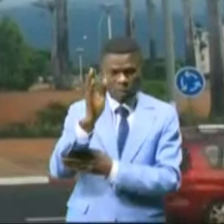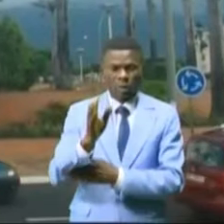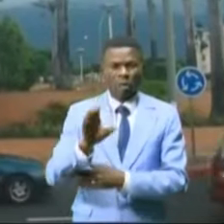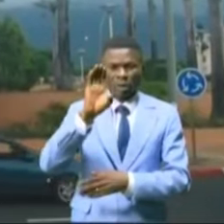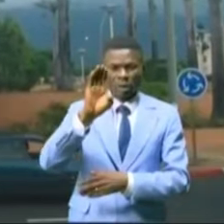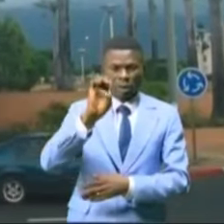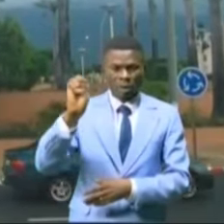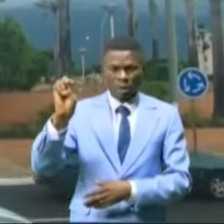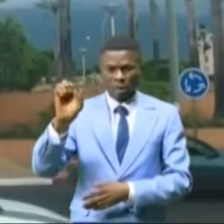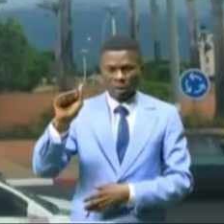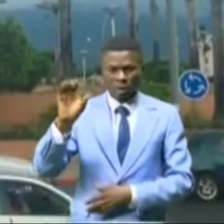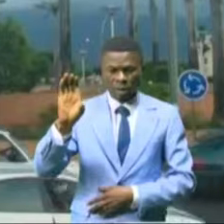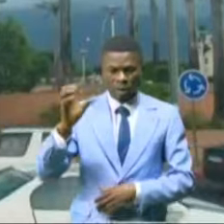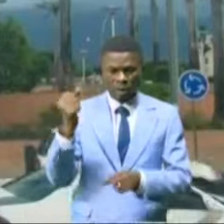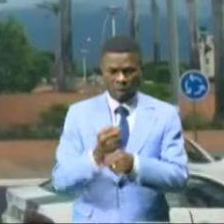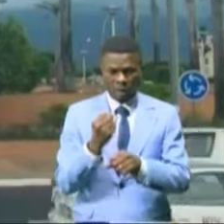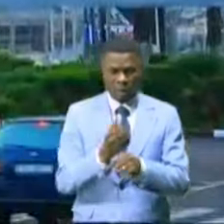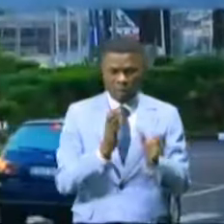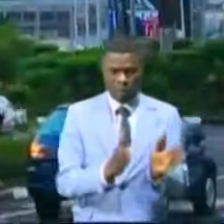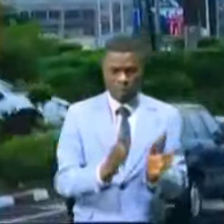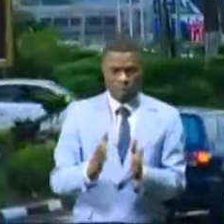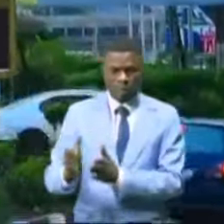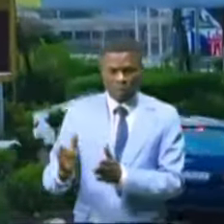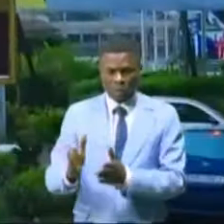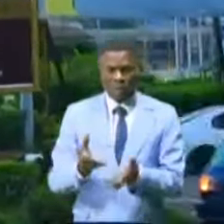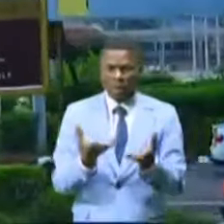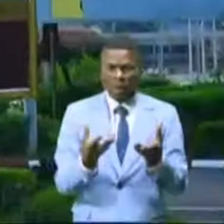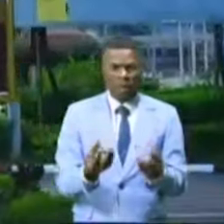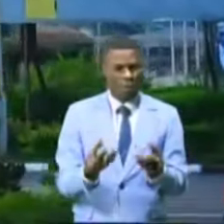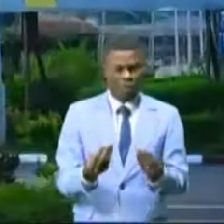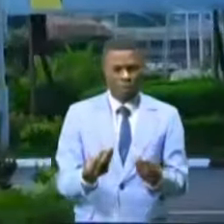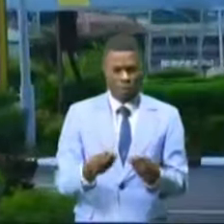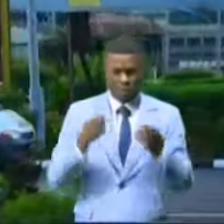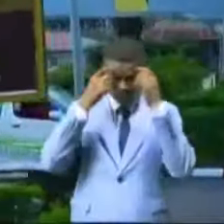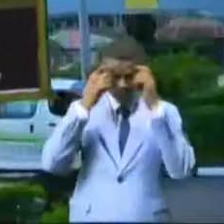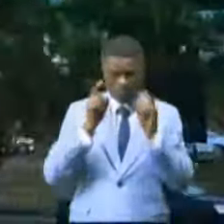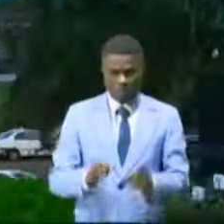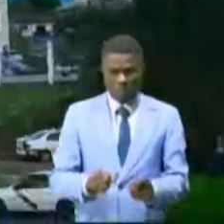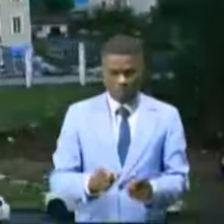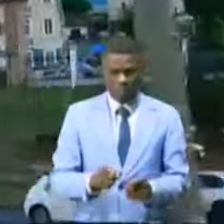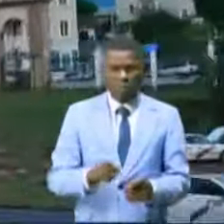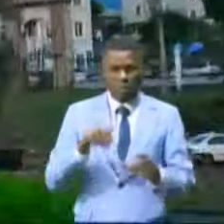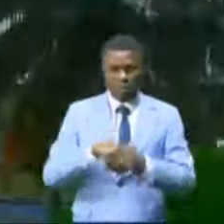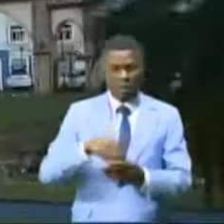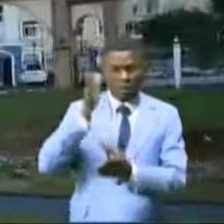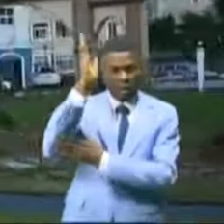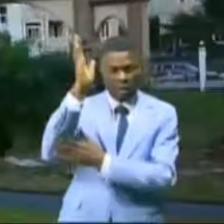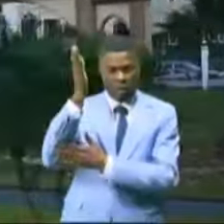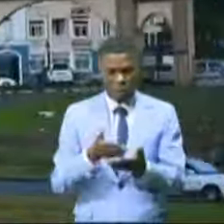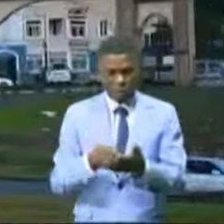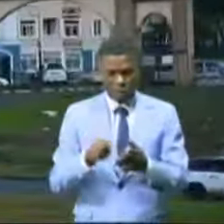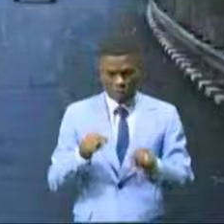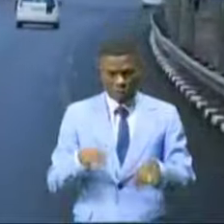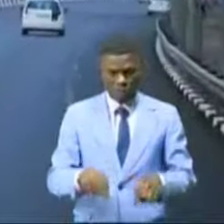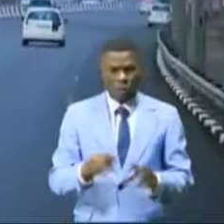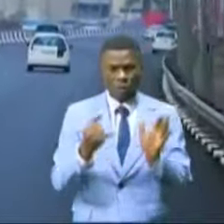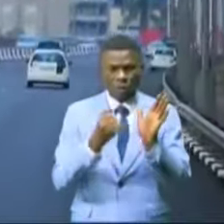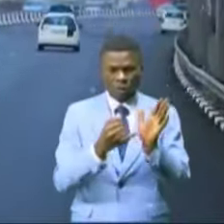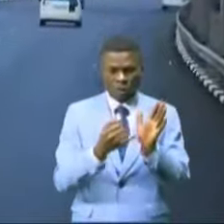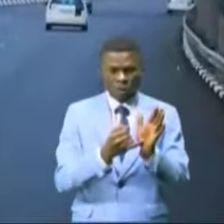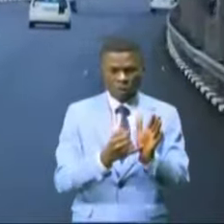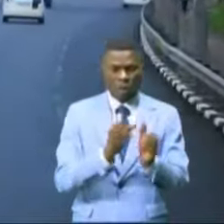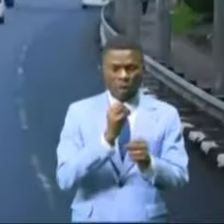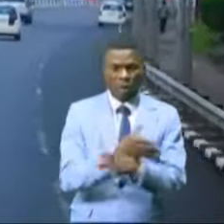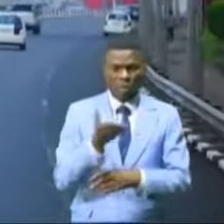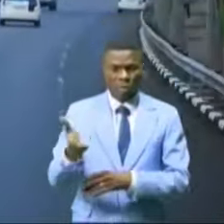CEAC. Les travaux préparatoires qui faciliteront les décisions à prendre lors du sommet de ces samedis ont eu lieu.